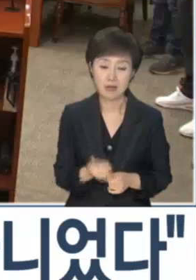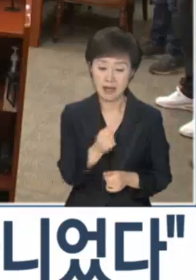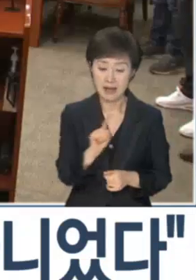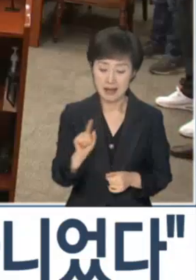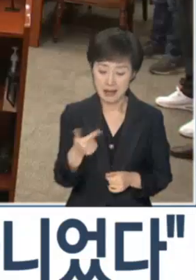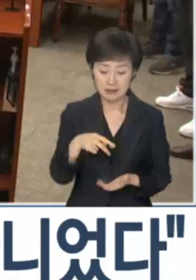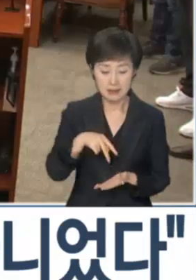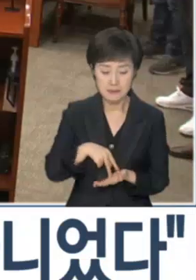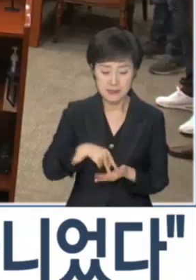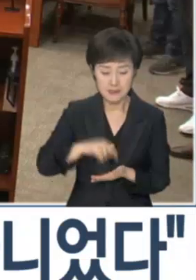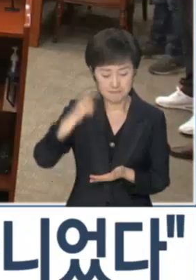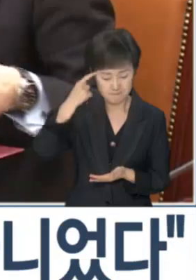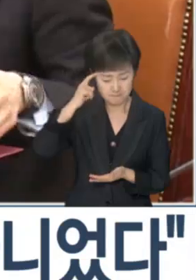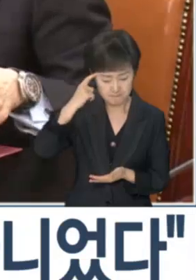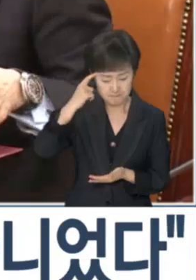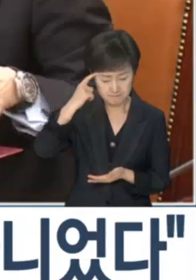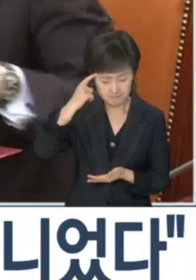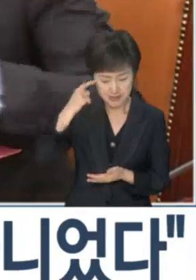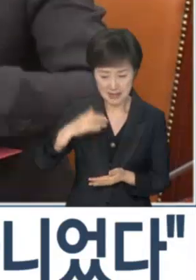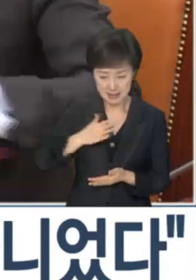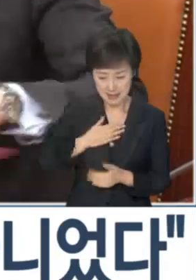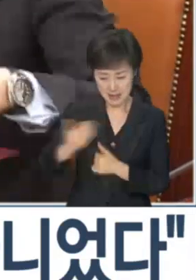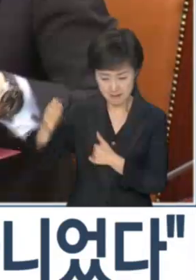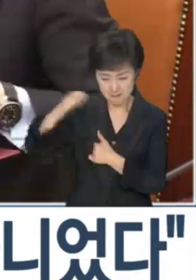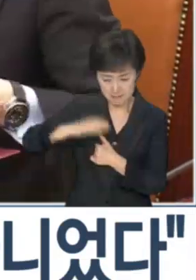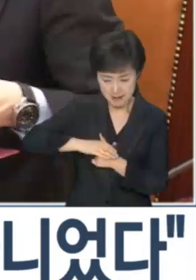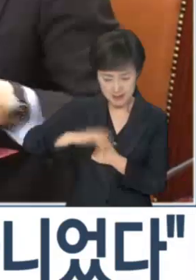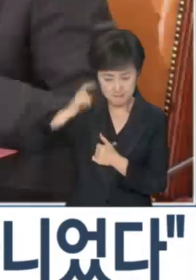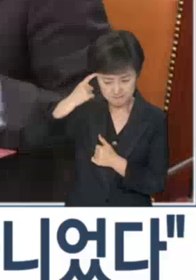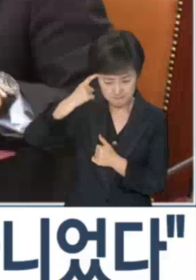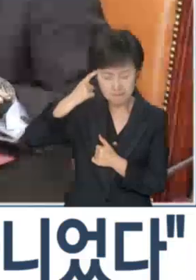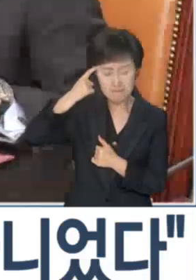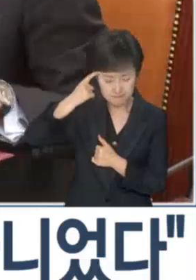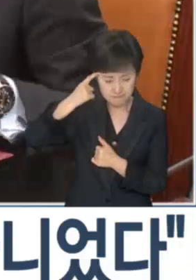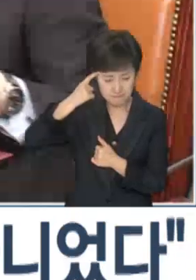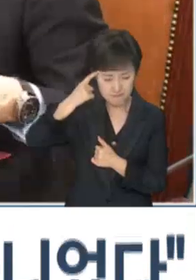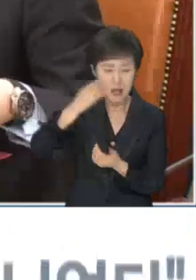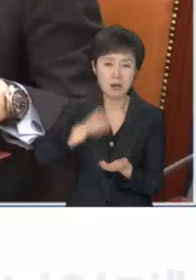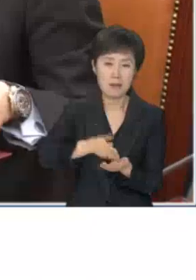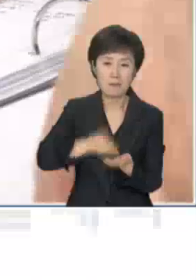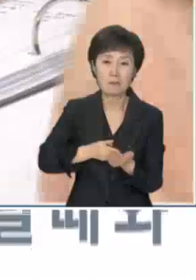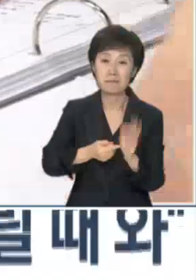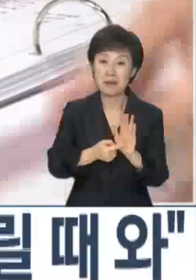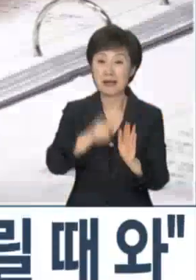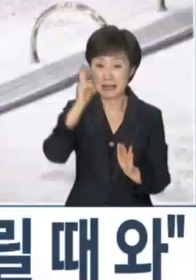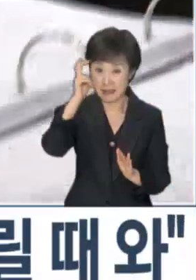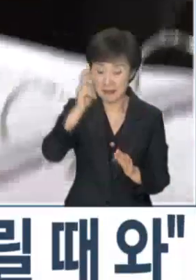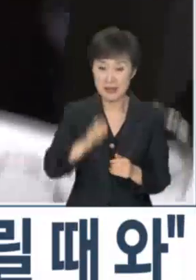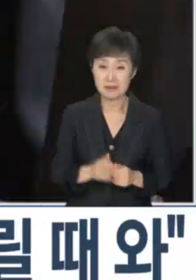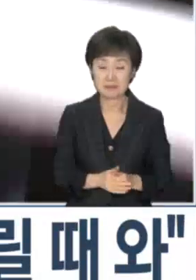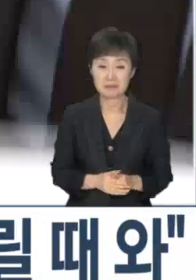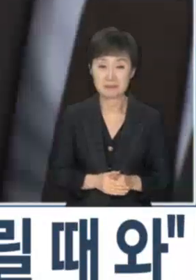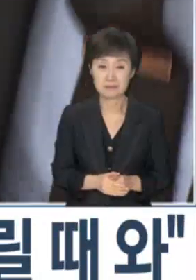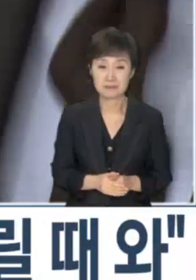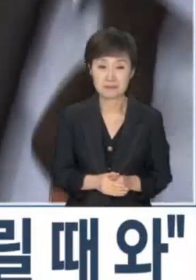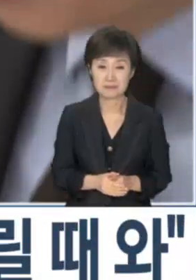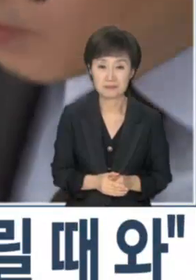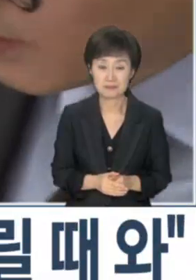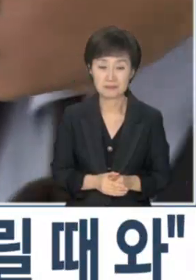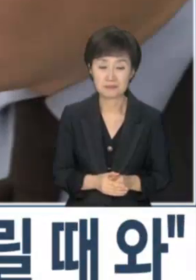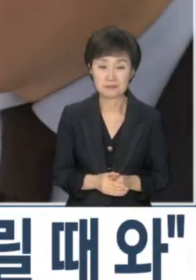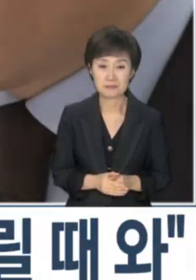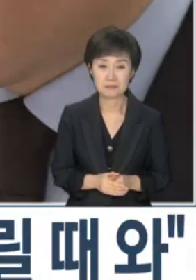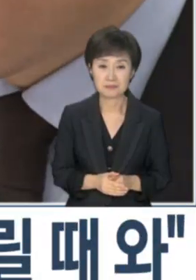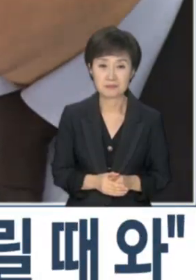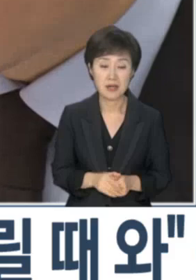하고 이런 워딩을 정치인대로 워딩은 다 의미와 뜻이 있는 겁니다. 그럼 비대위원장에 대해서 직접적으로 언급은 안 했어도 가능성은 높아졌다.